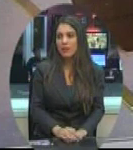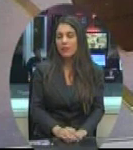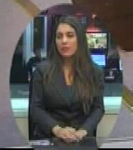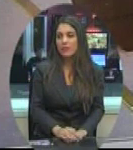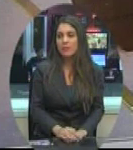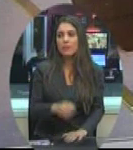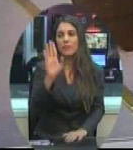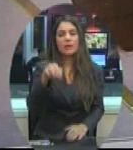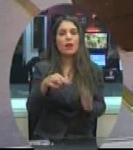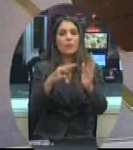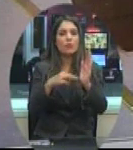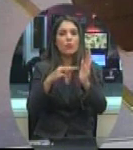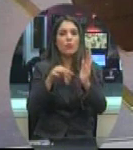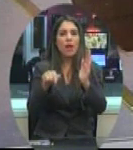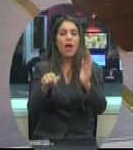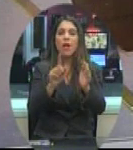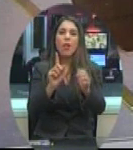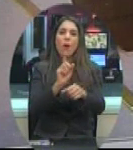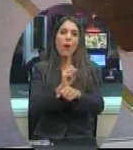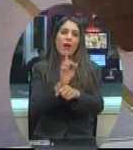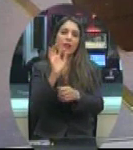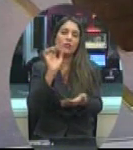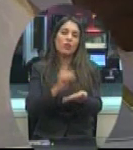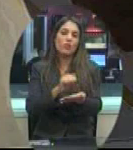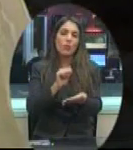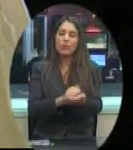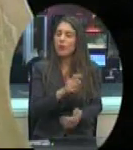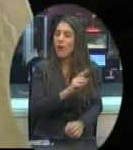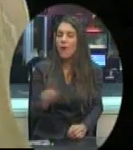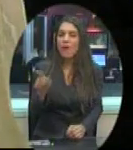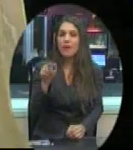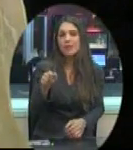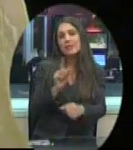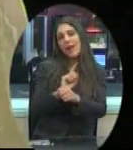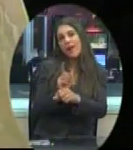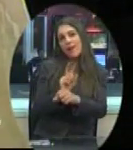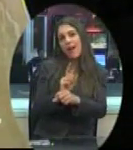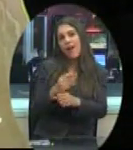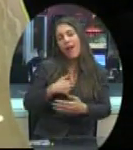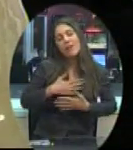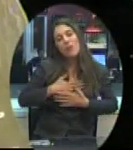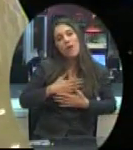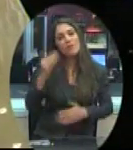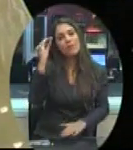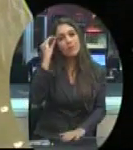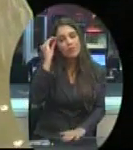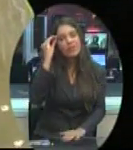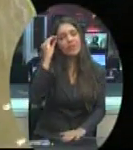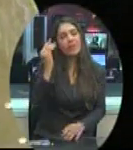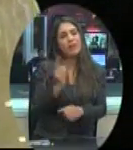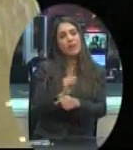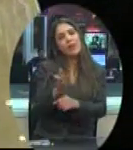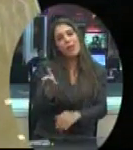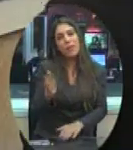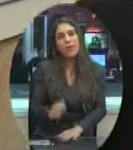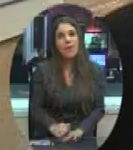לא מהרגעים של עיתונות, או זה רגע שאני אוהב להנציח ככה